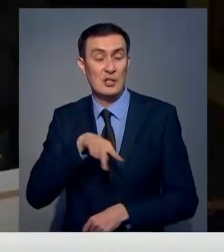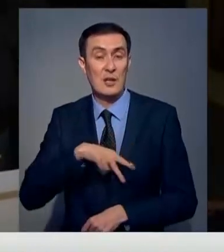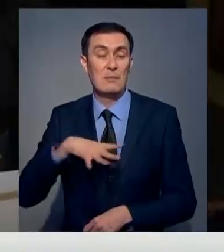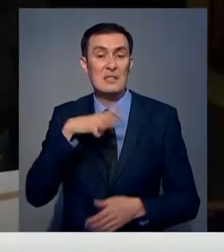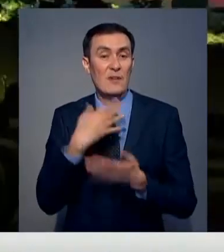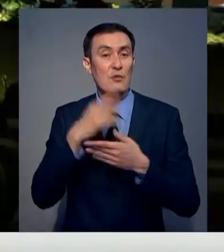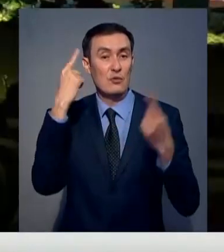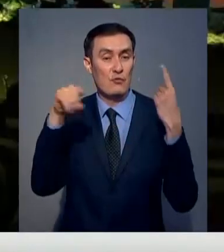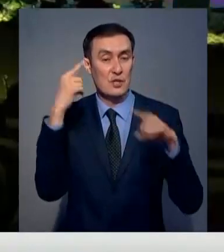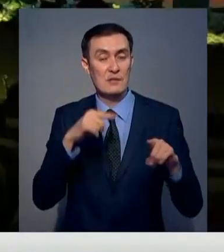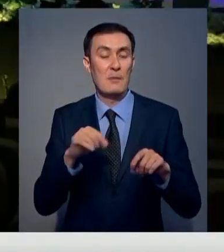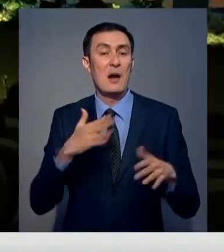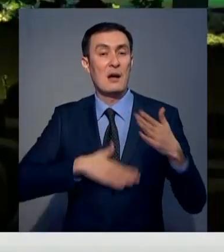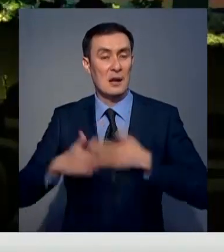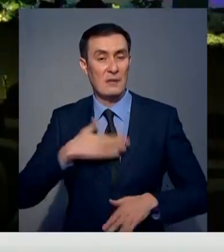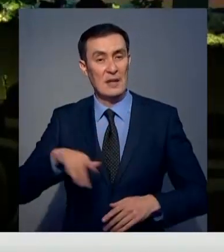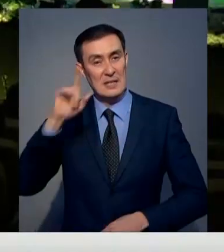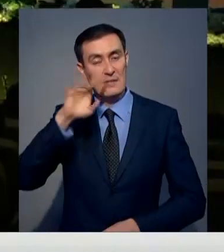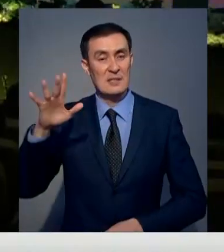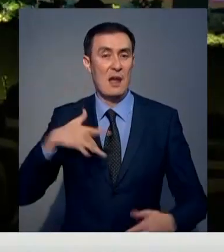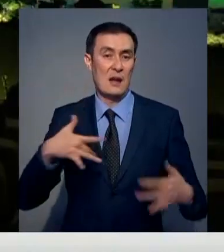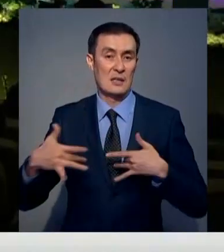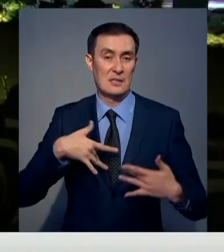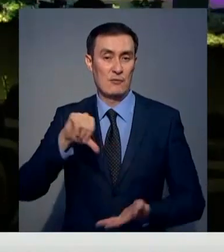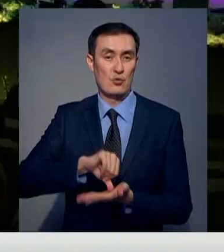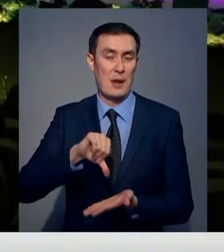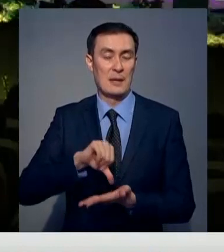своим творчеством зрители радовали известные артисты.